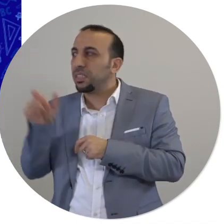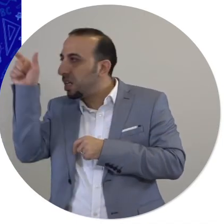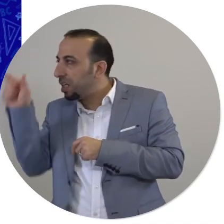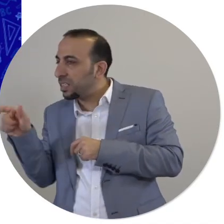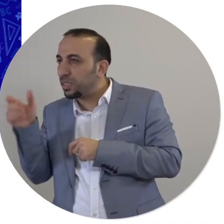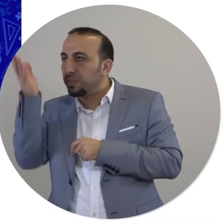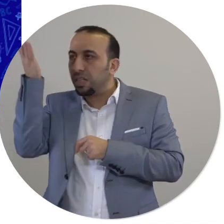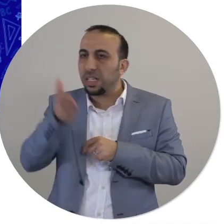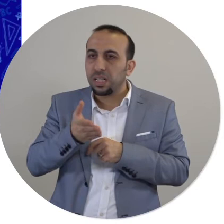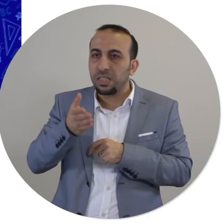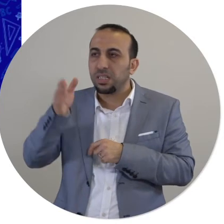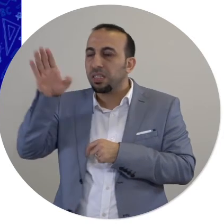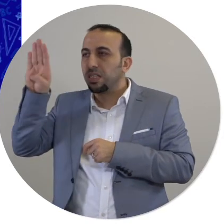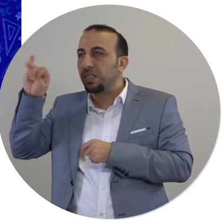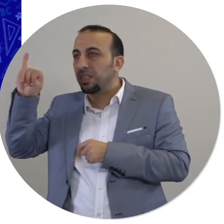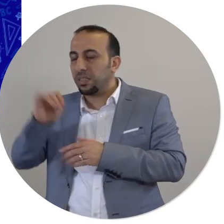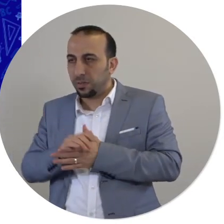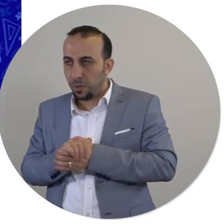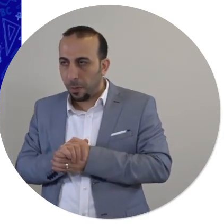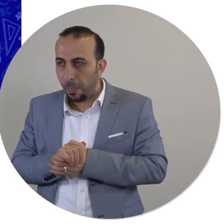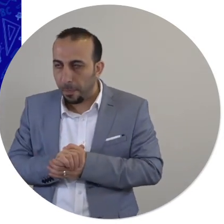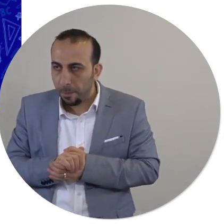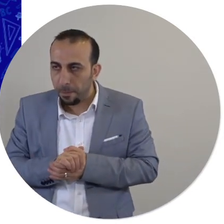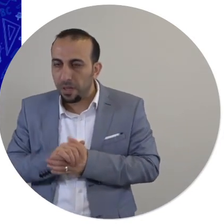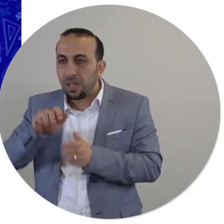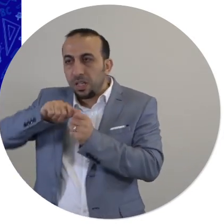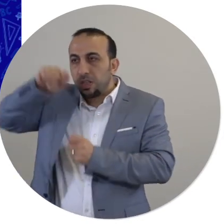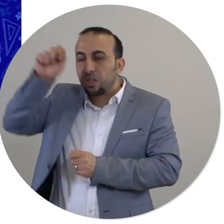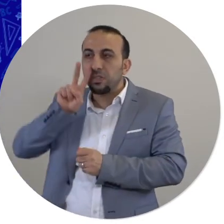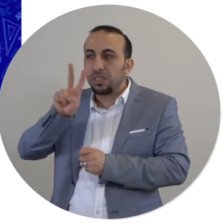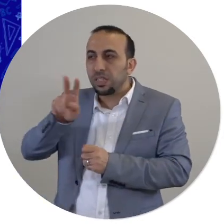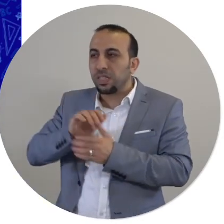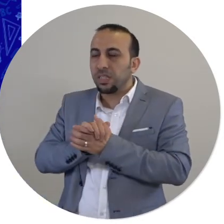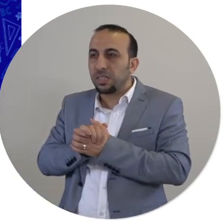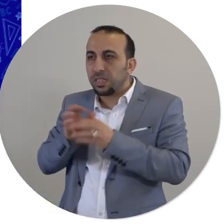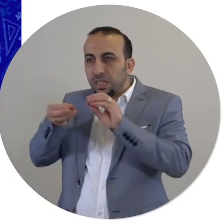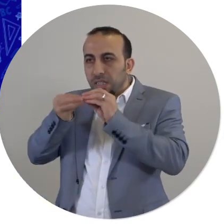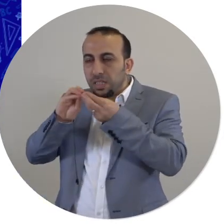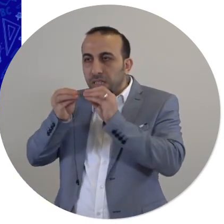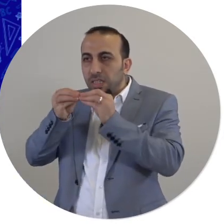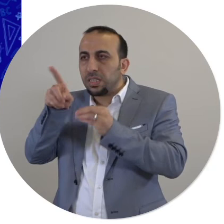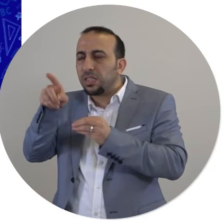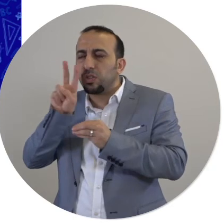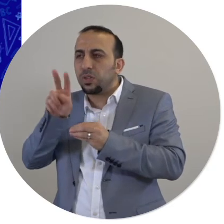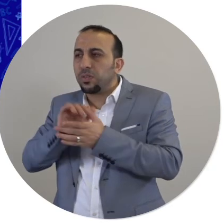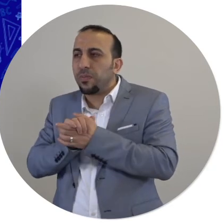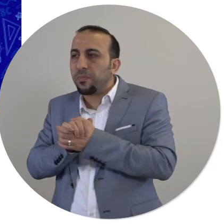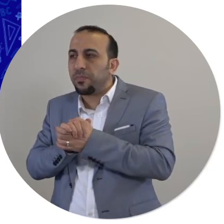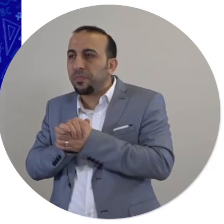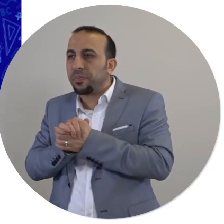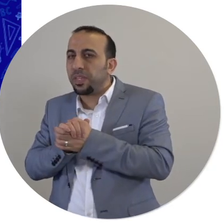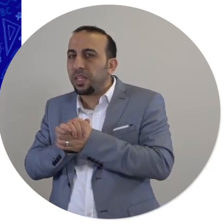أمامك عزيزي الطالب خريطة توضح لنا نسب الكثافة السكانية في العالم، حيث أن تدرج الألوان الأسفل الخريطة